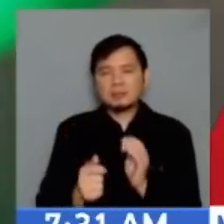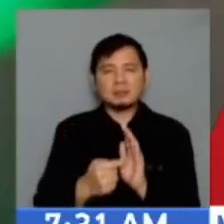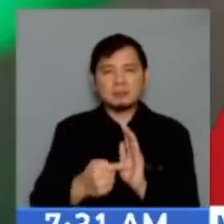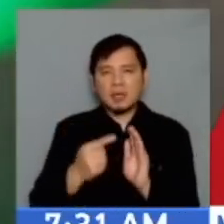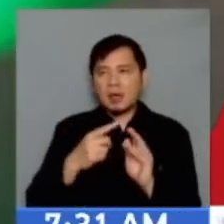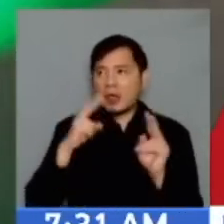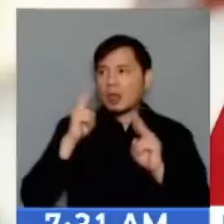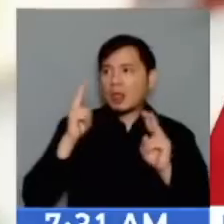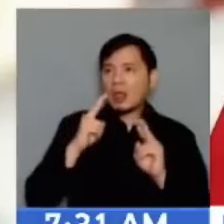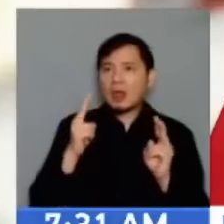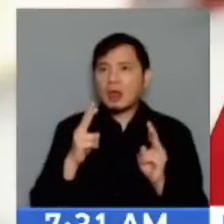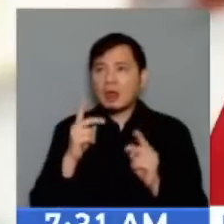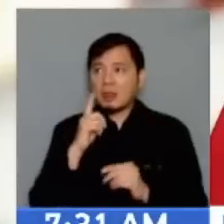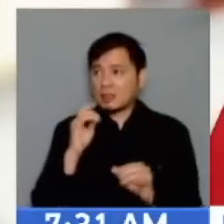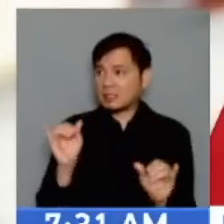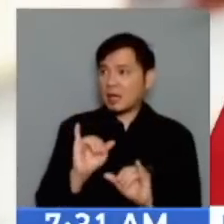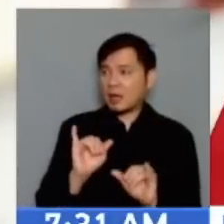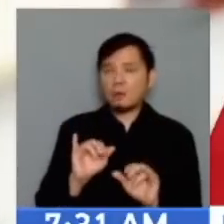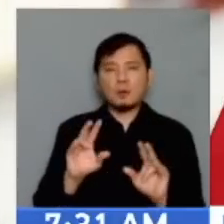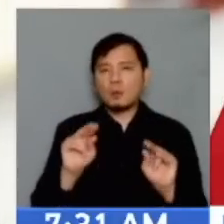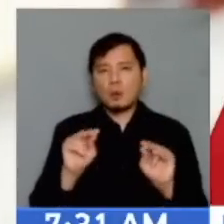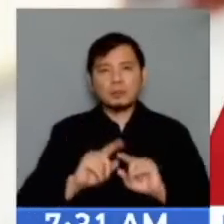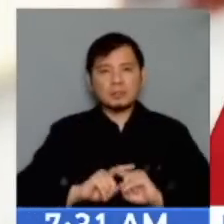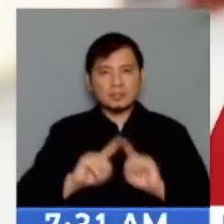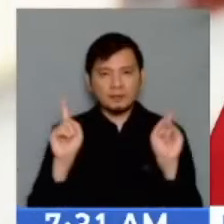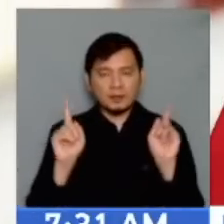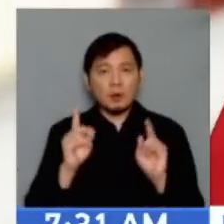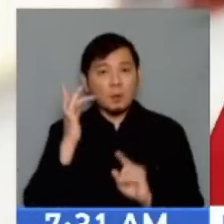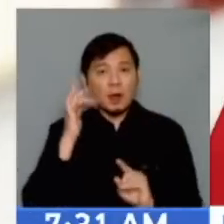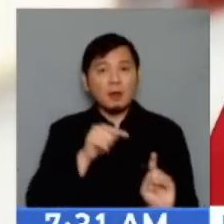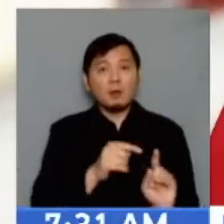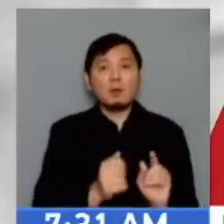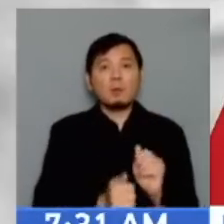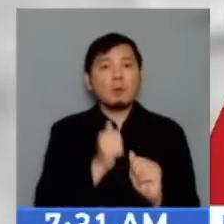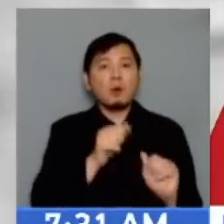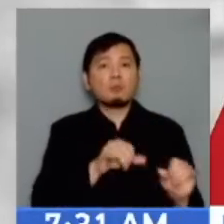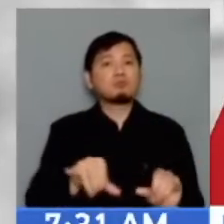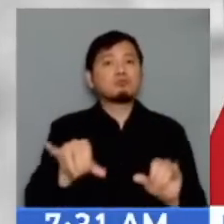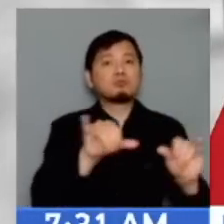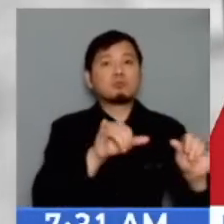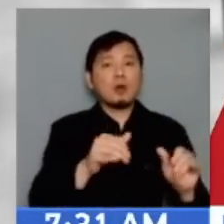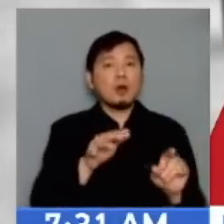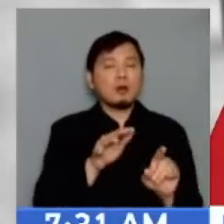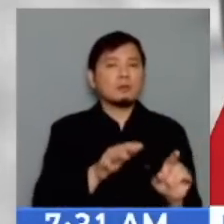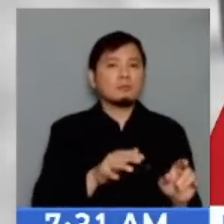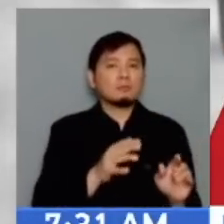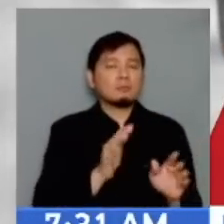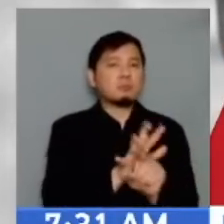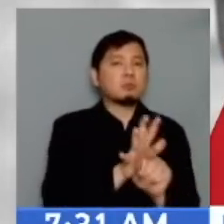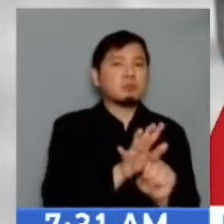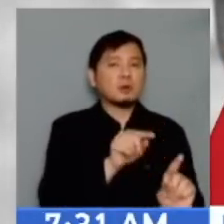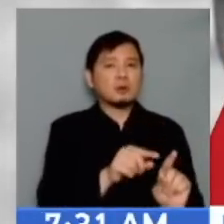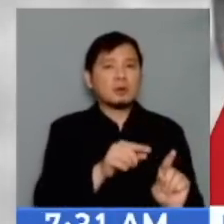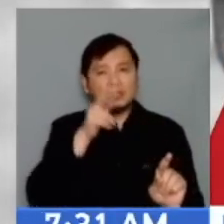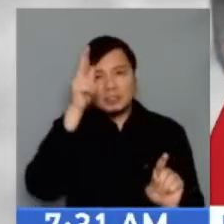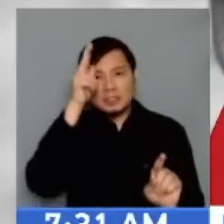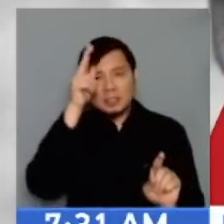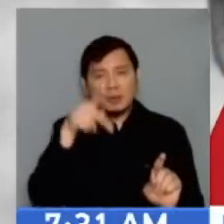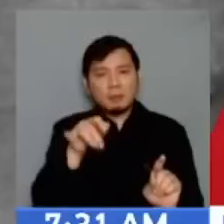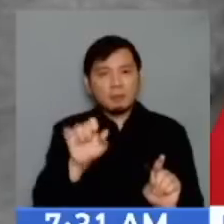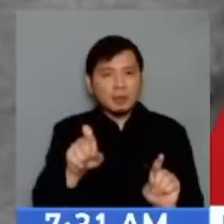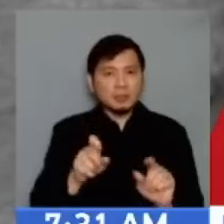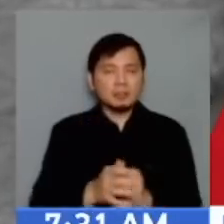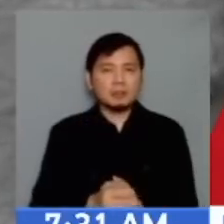itong chickenpox. And the best way to diagnose that, unfortunately, is yung i-sequence mo talaga yung